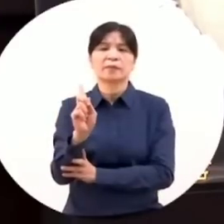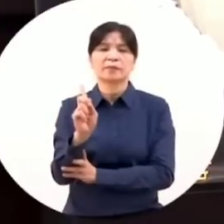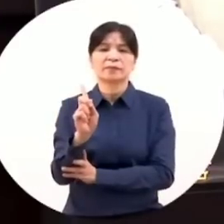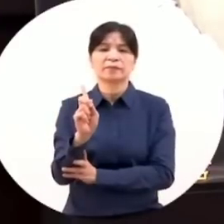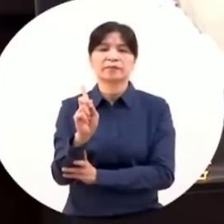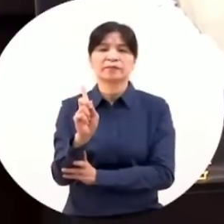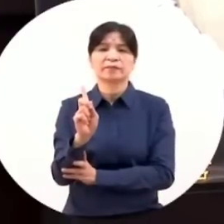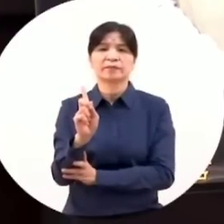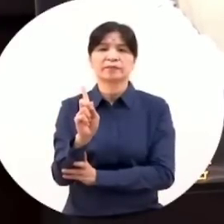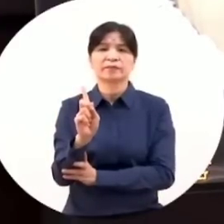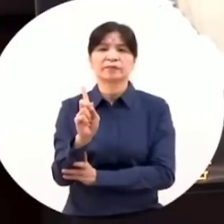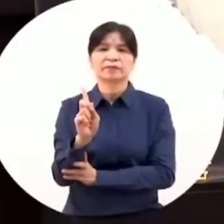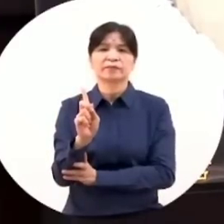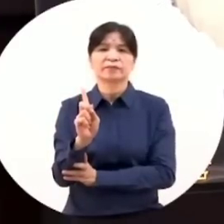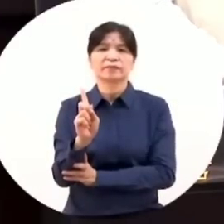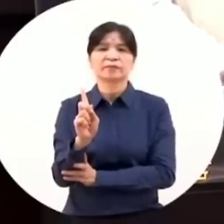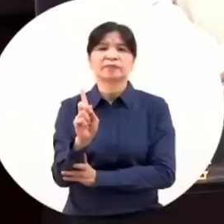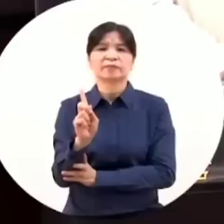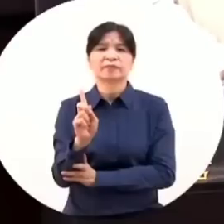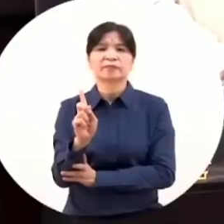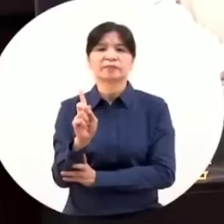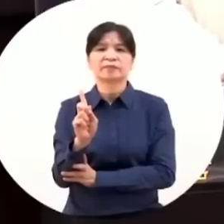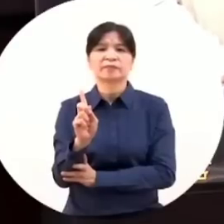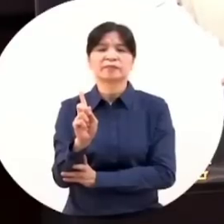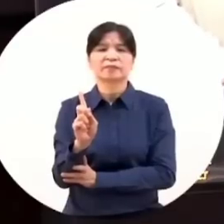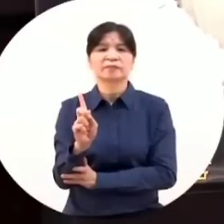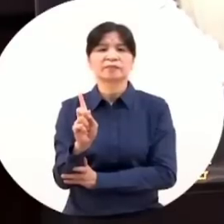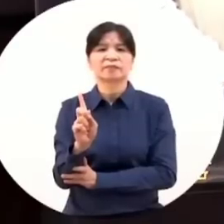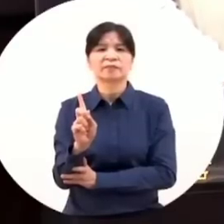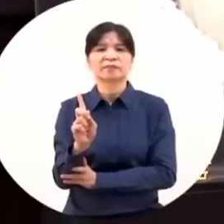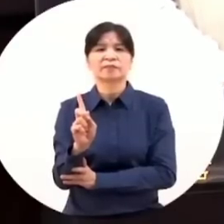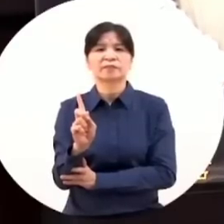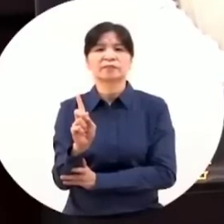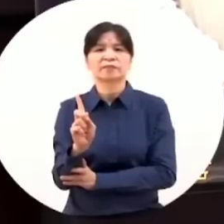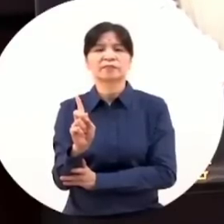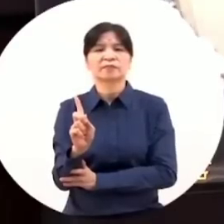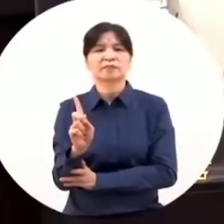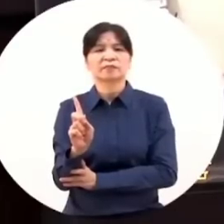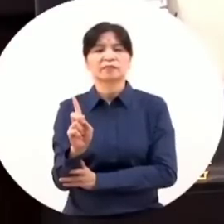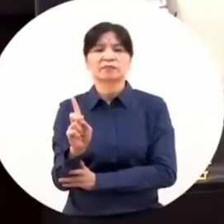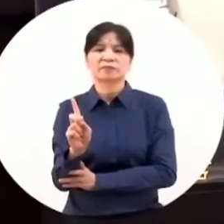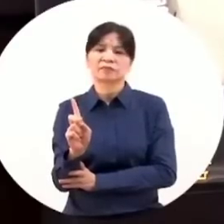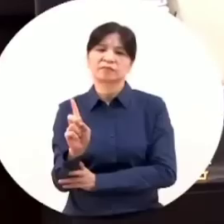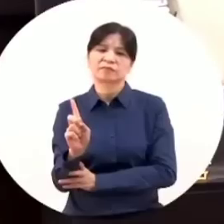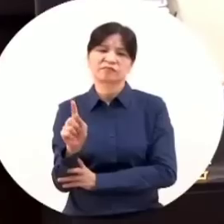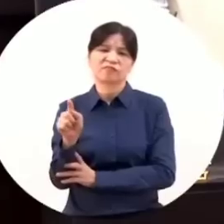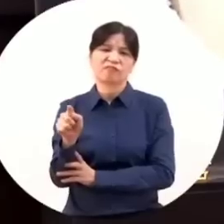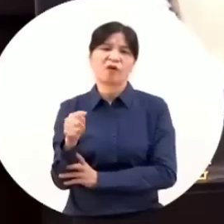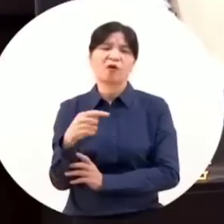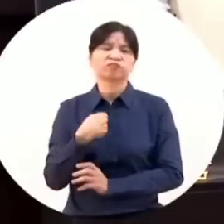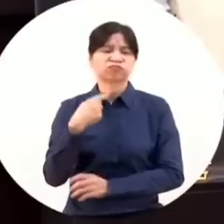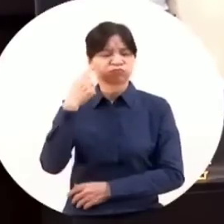再一分钟，好，再一分钟。 谢谢主席。安尼是毋是跟政治的对立有关系啊？